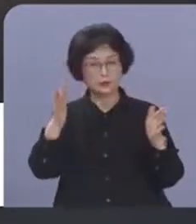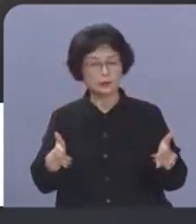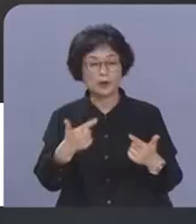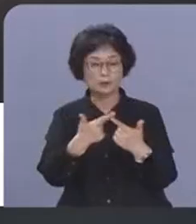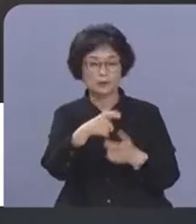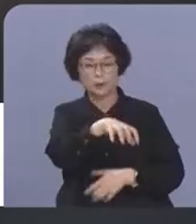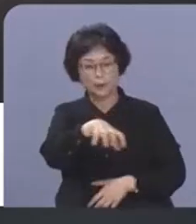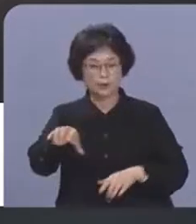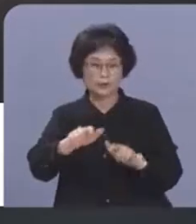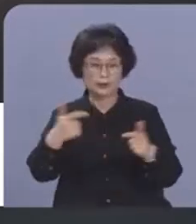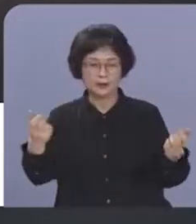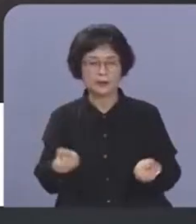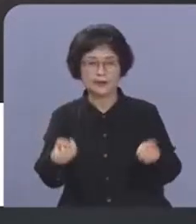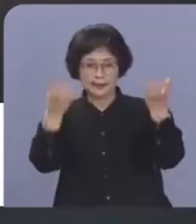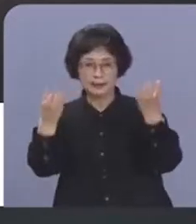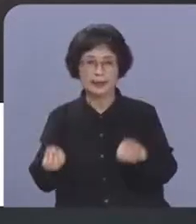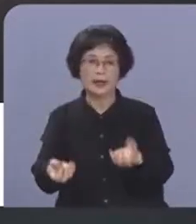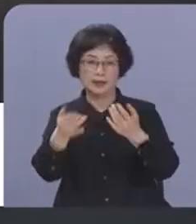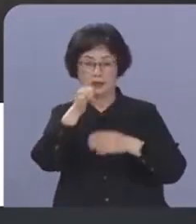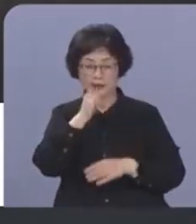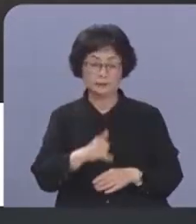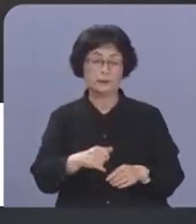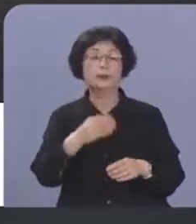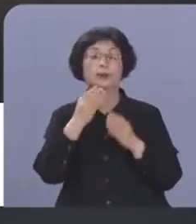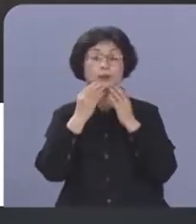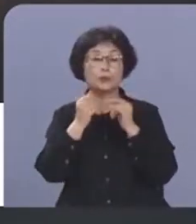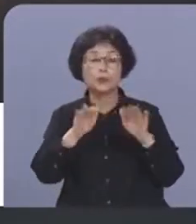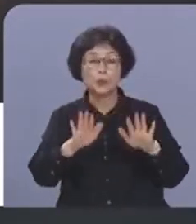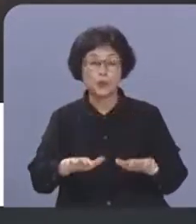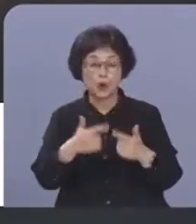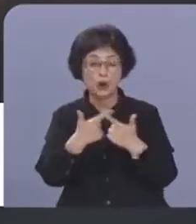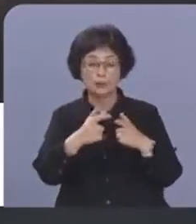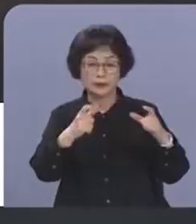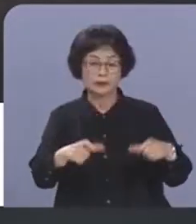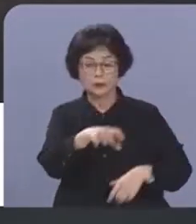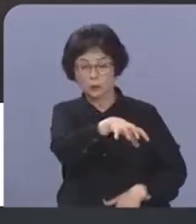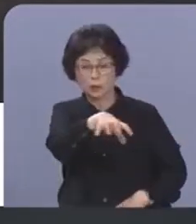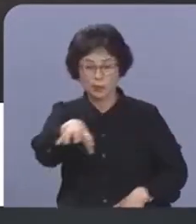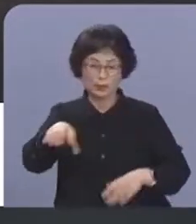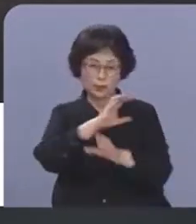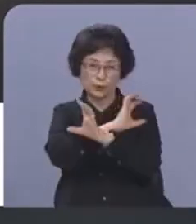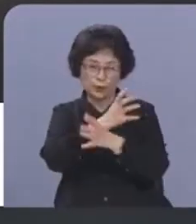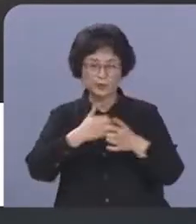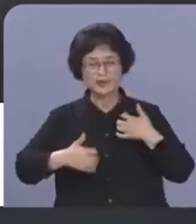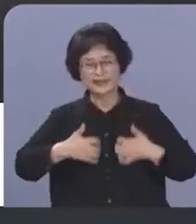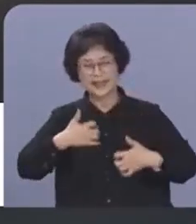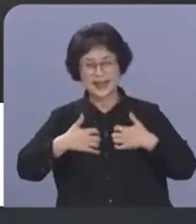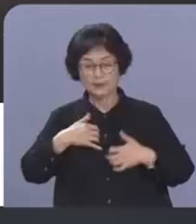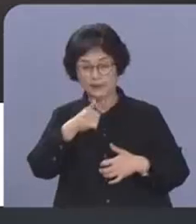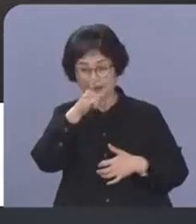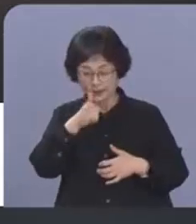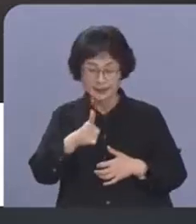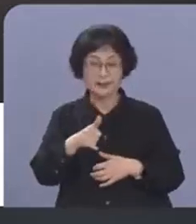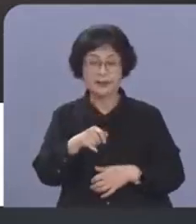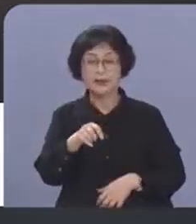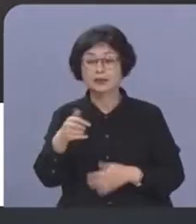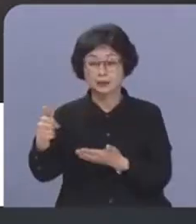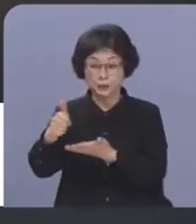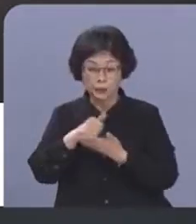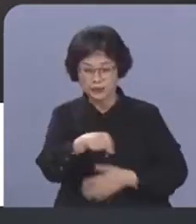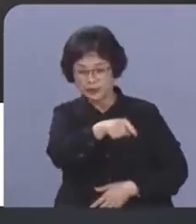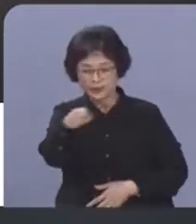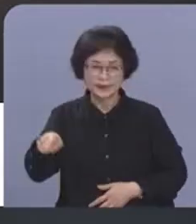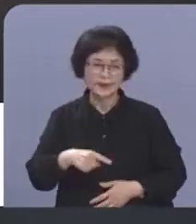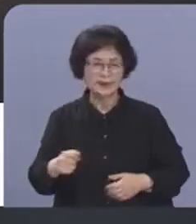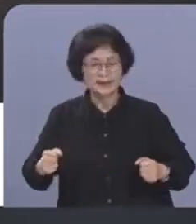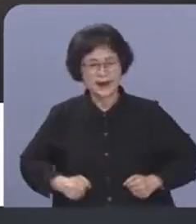전역에서 다양한 행사를 펼칩니다. 주말인 오늘 부산 곳곳에서 진행된 코미디언들의 유쾌한 공연에 관람객들은 무더위를